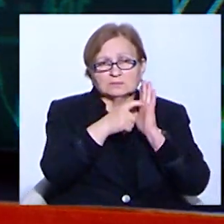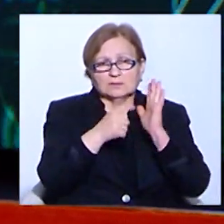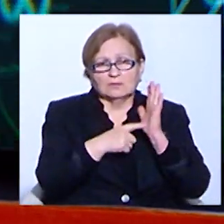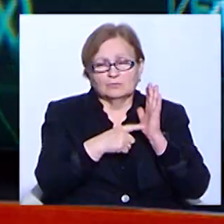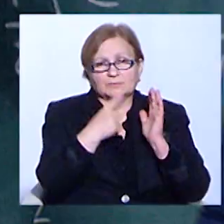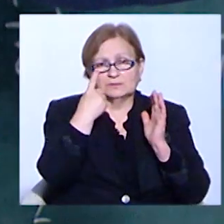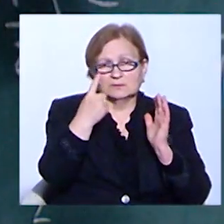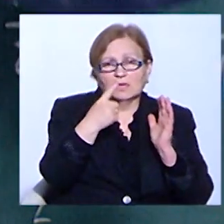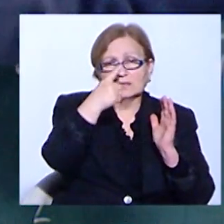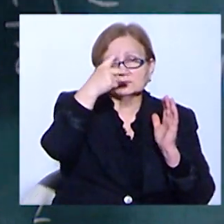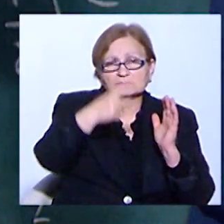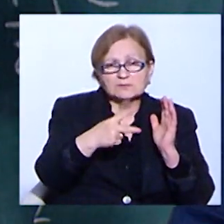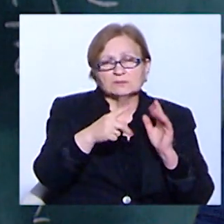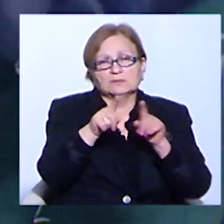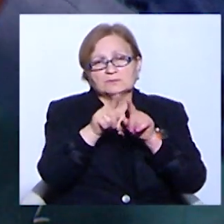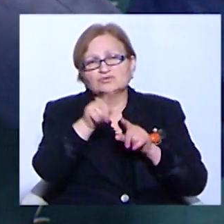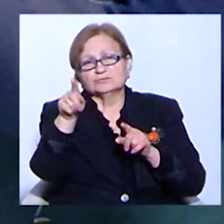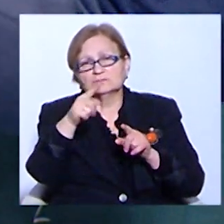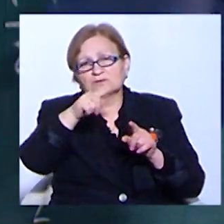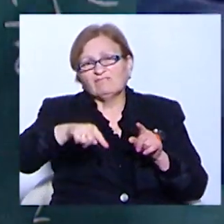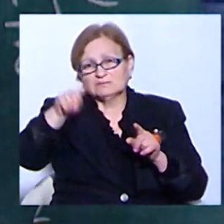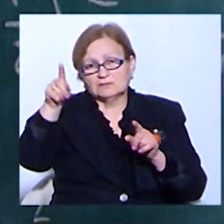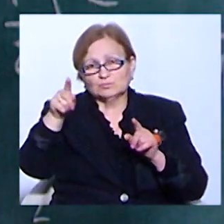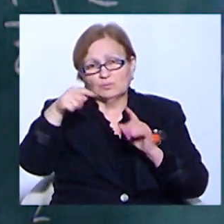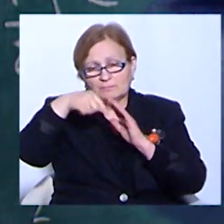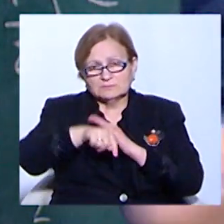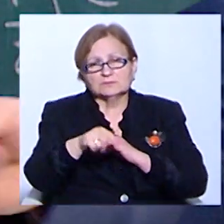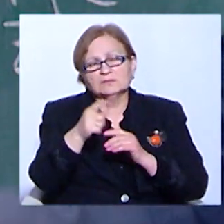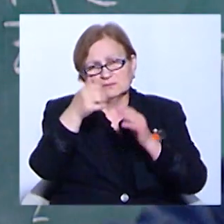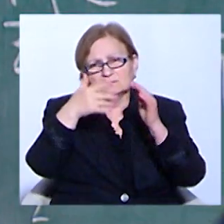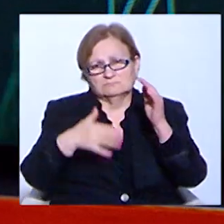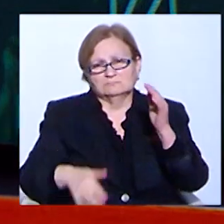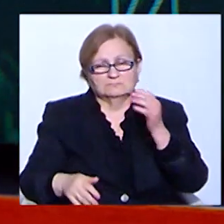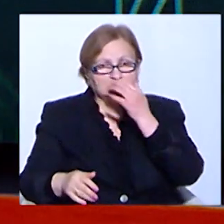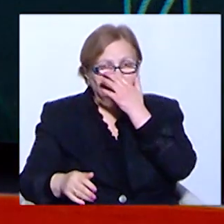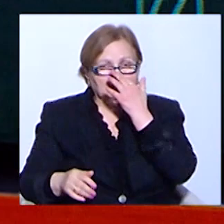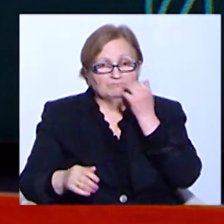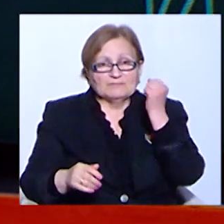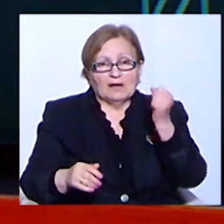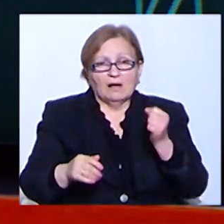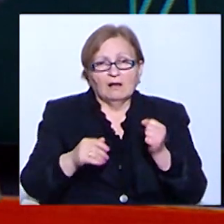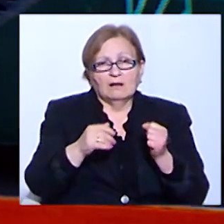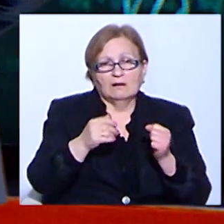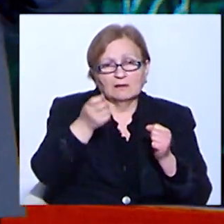რიცხვზე, 1/2 ნიშნავს კვადრატულ ფესვს, 1/3 ნიშნავს კუბურ ფესვს და ასე შემდეგ, ხო? ესე იგი ა ხარისხად